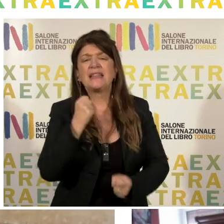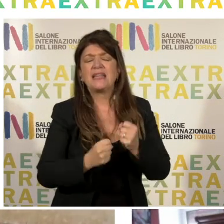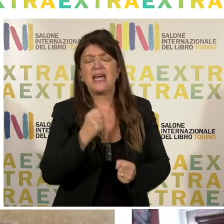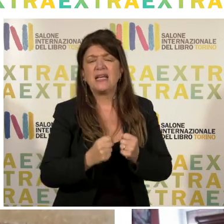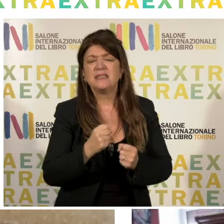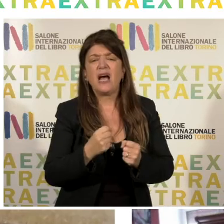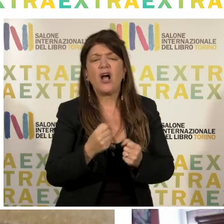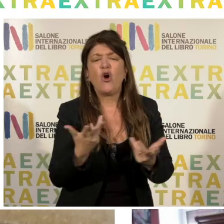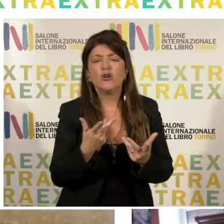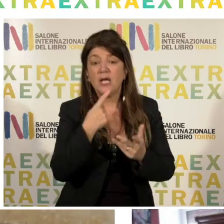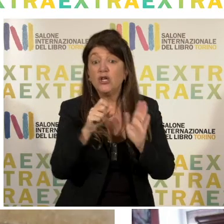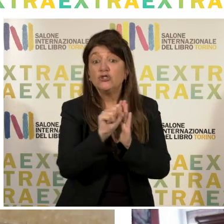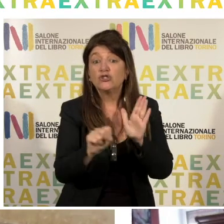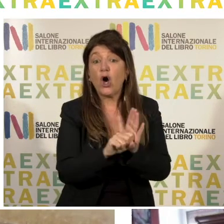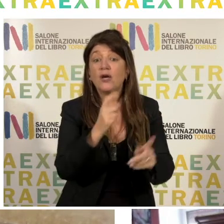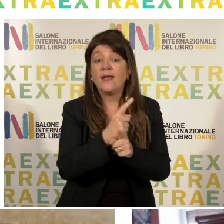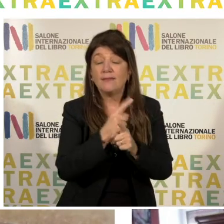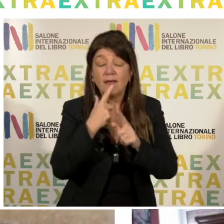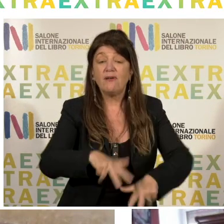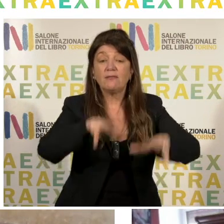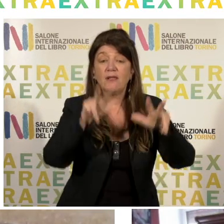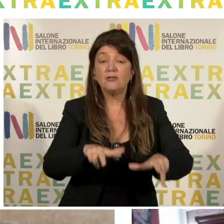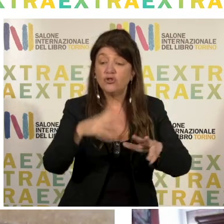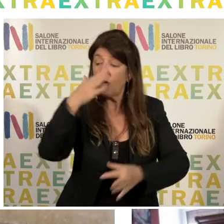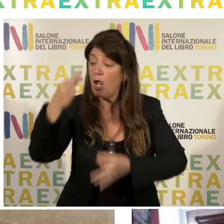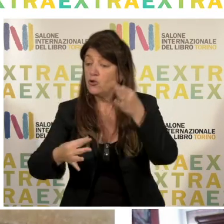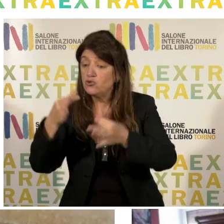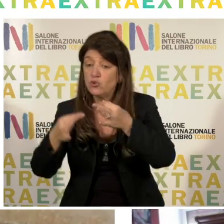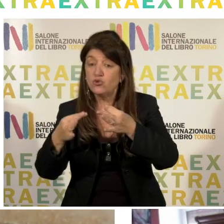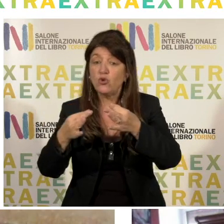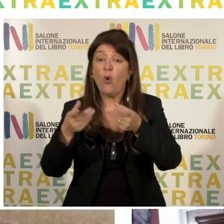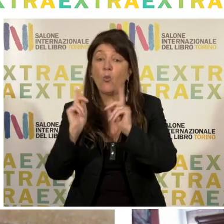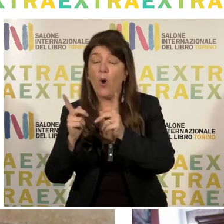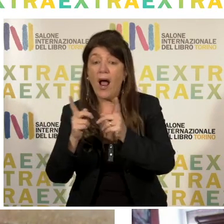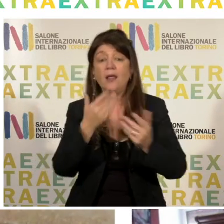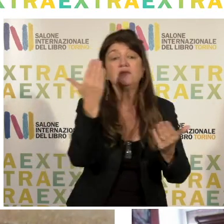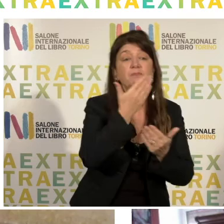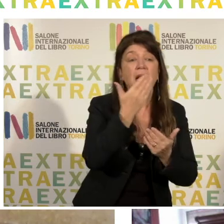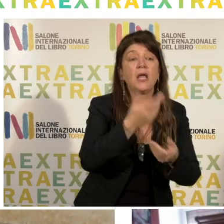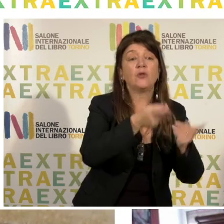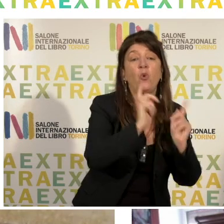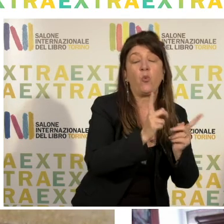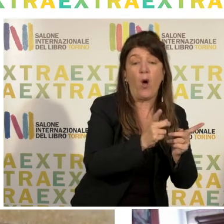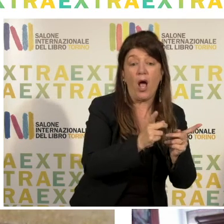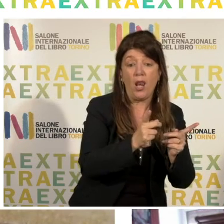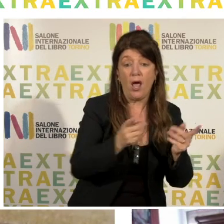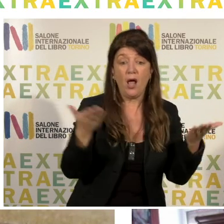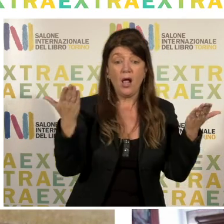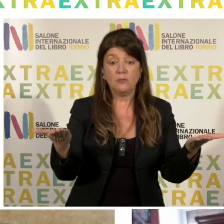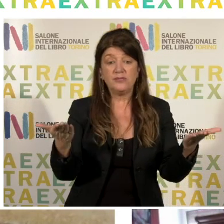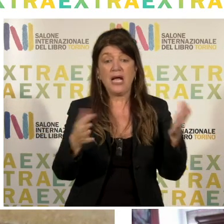è sbagliato. E da qui delle pagine bellissime di critica a Hegel, di critica a